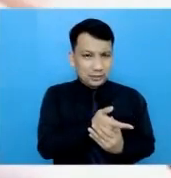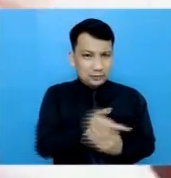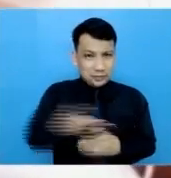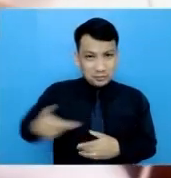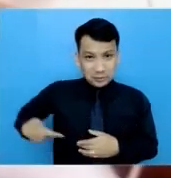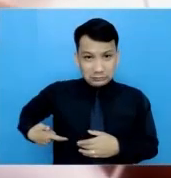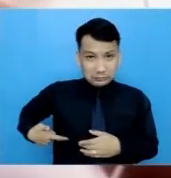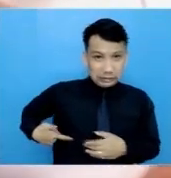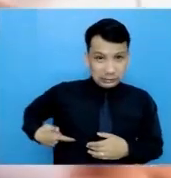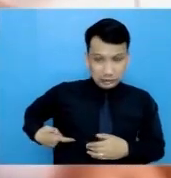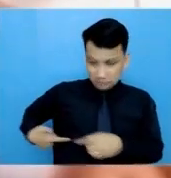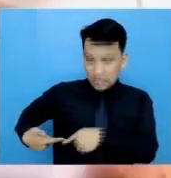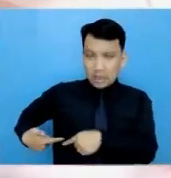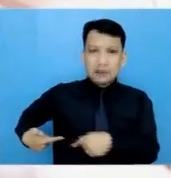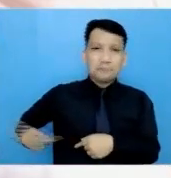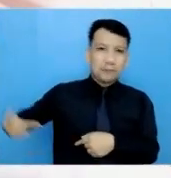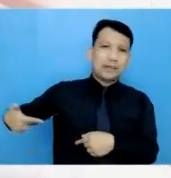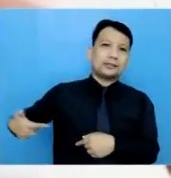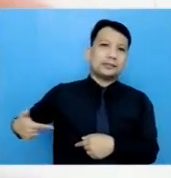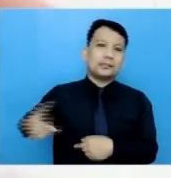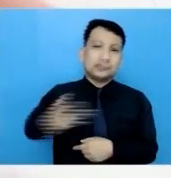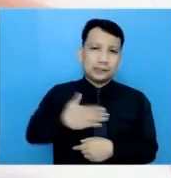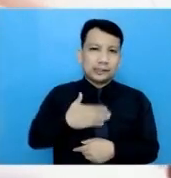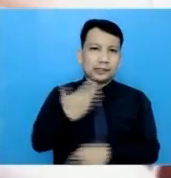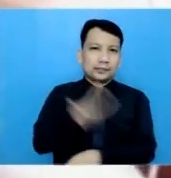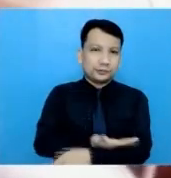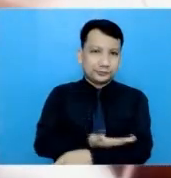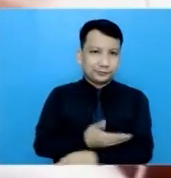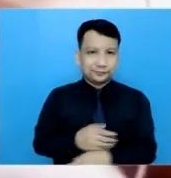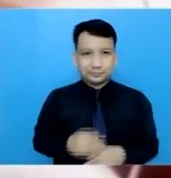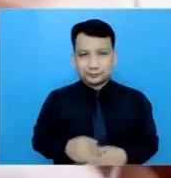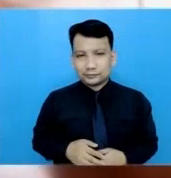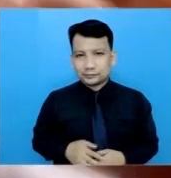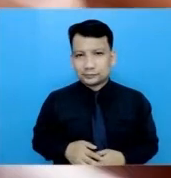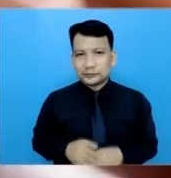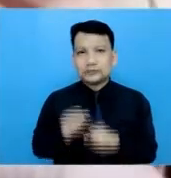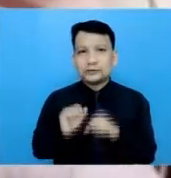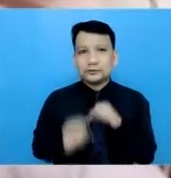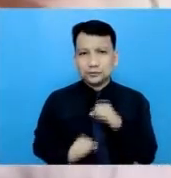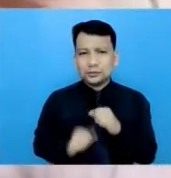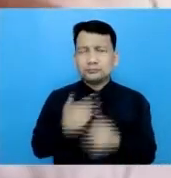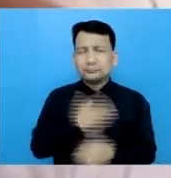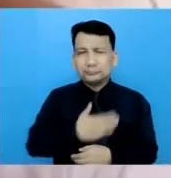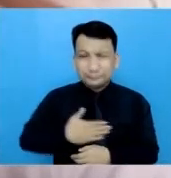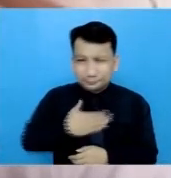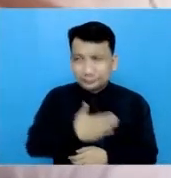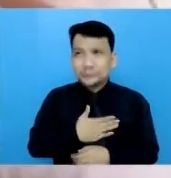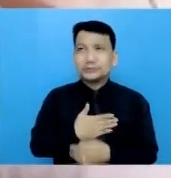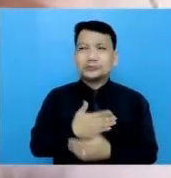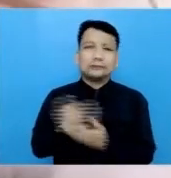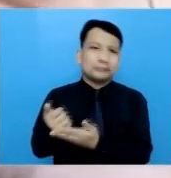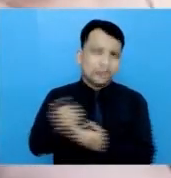ang baril sa gitagiliran ng anak ko. Kaya, sir, pahangawain mo, sir.